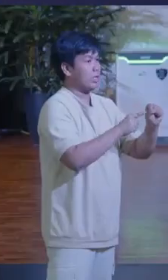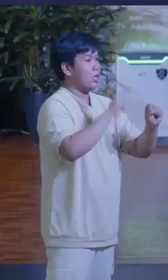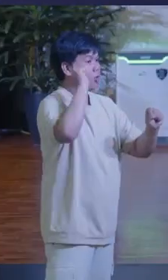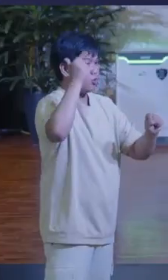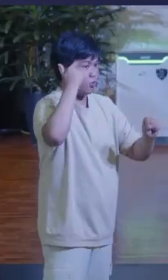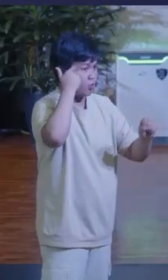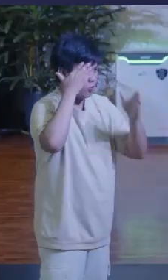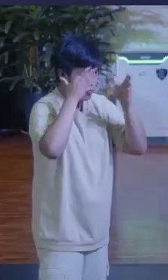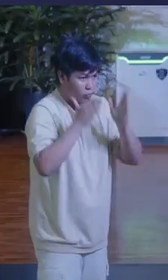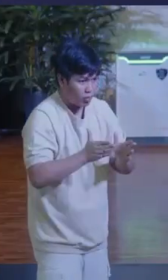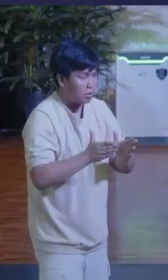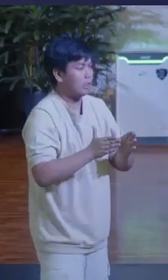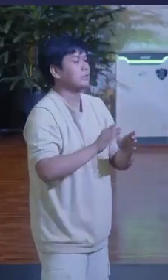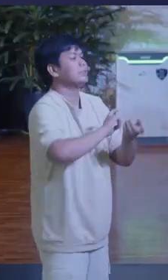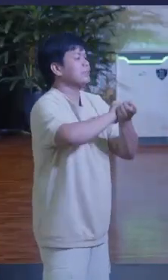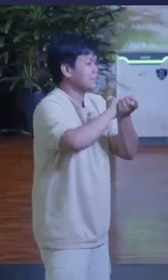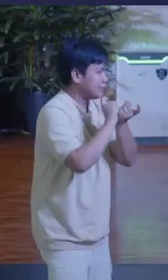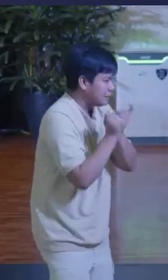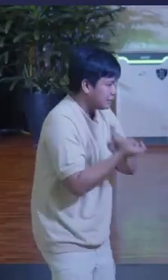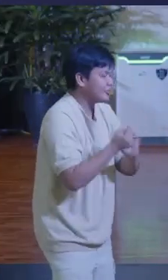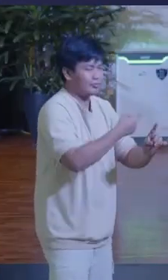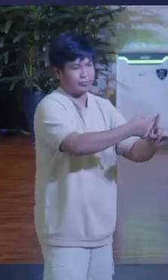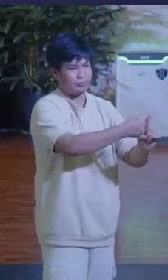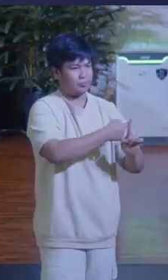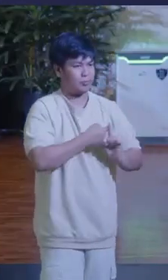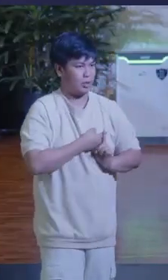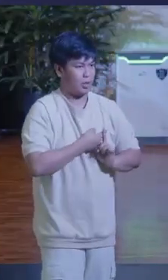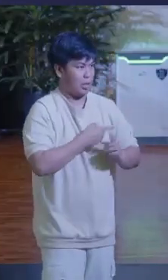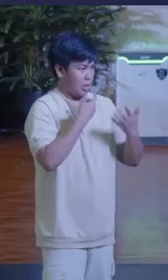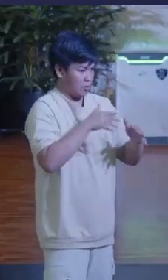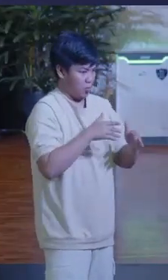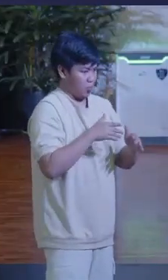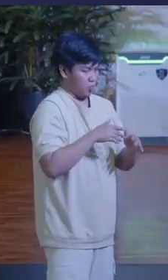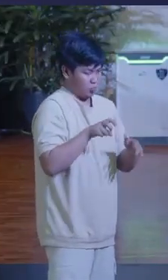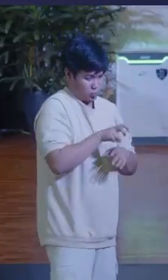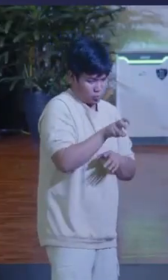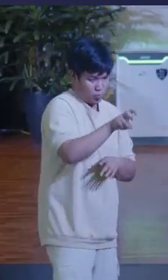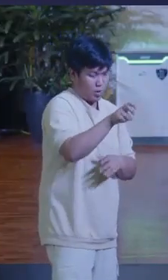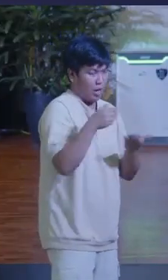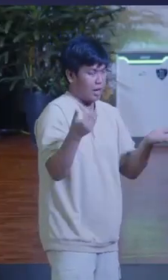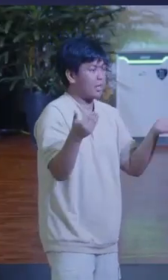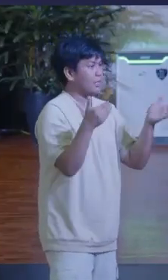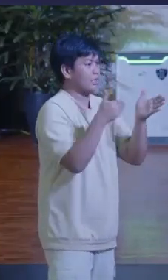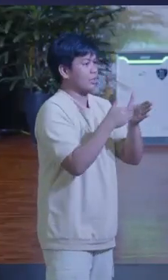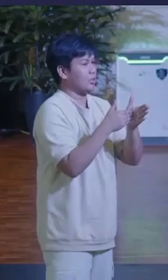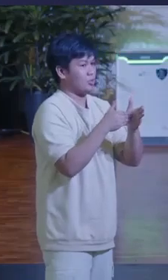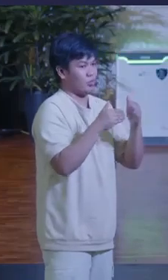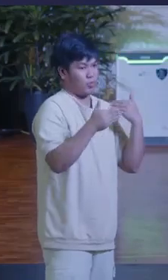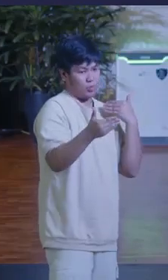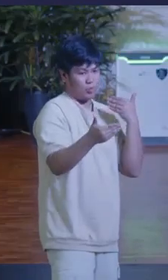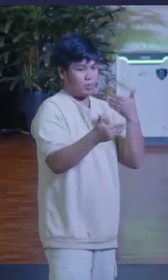governor ng buong Cyprus. At mula ron sila ay nagpunta sa